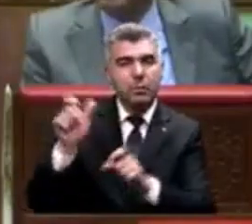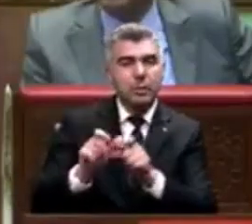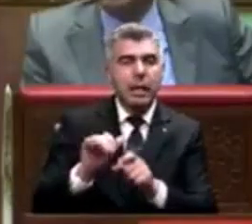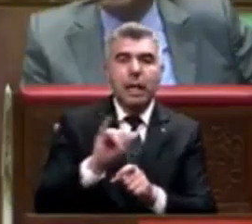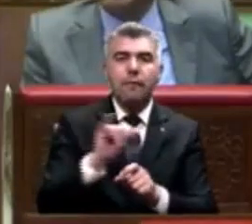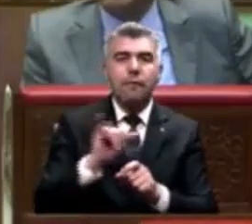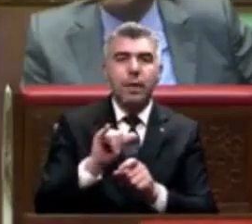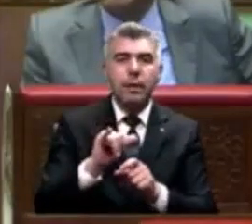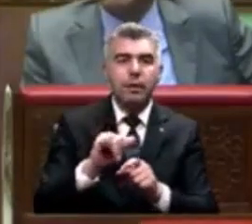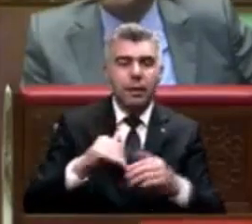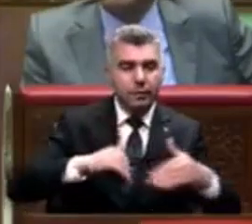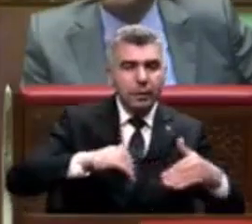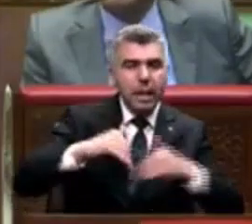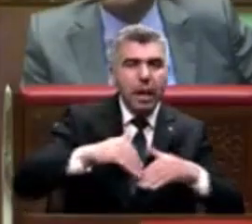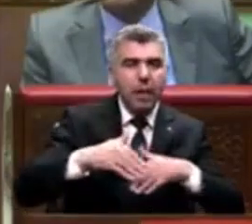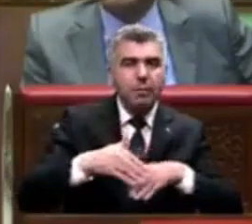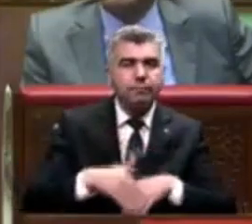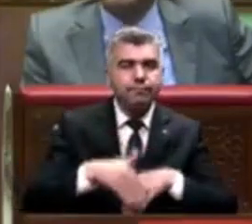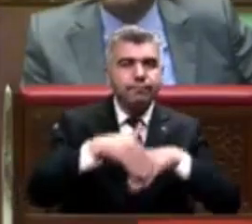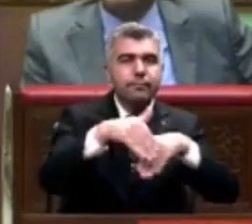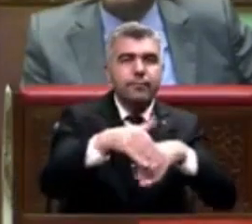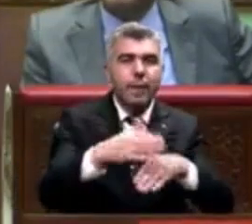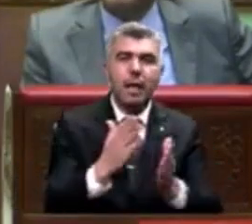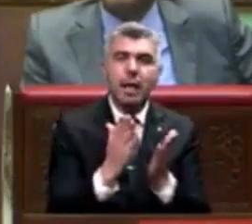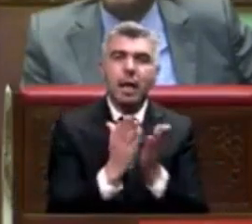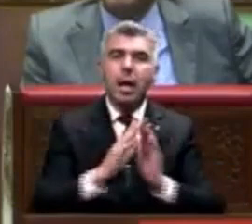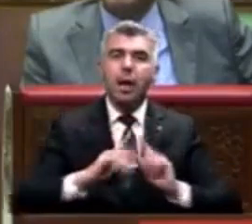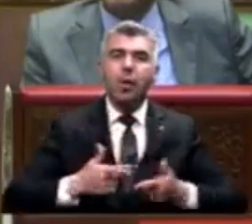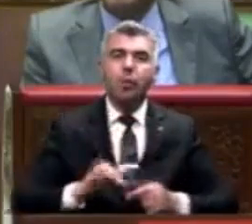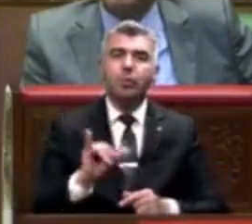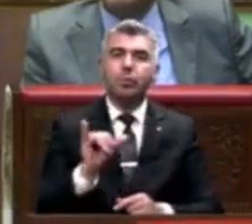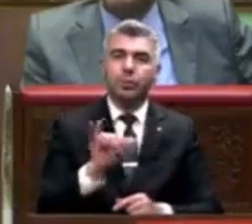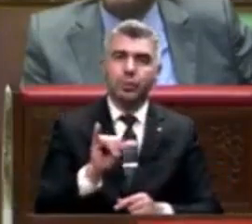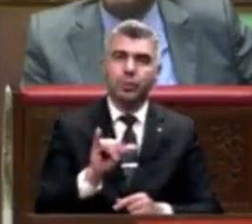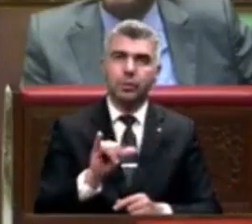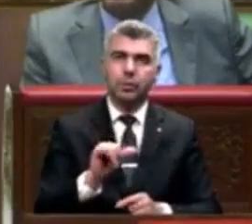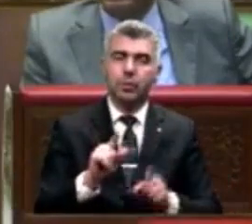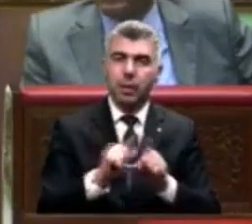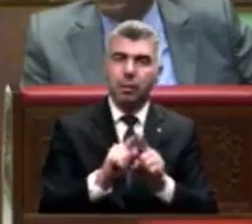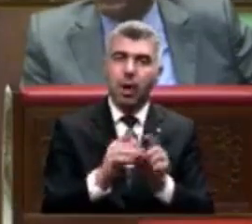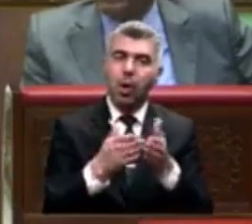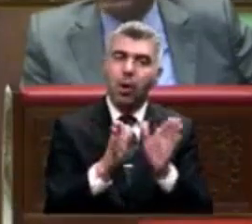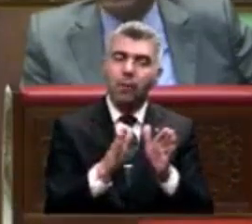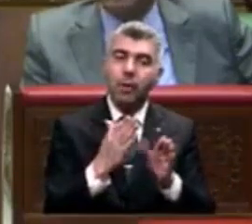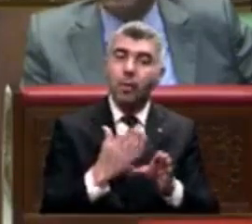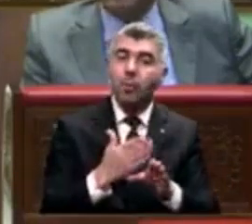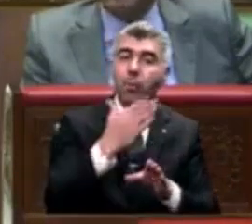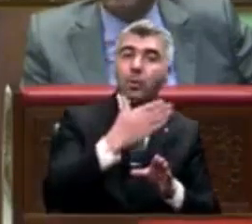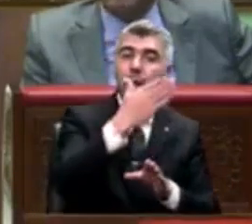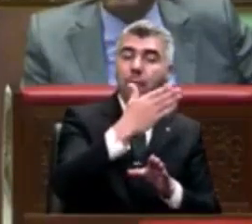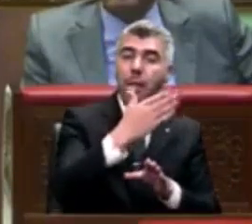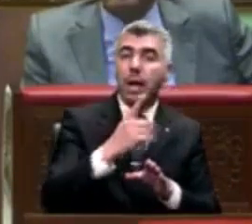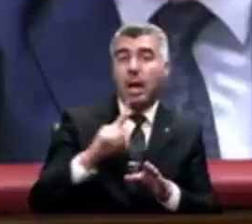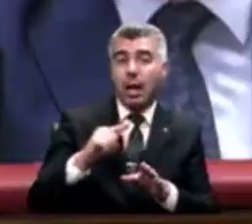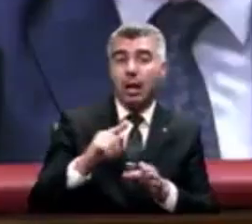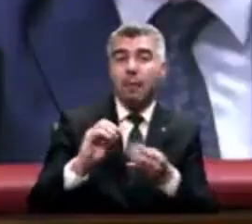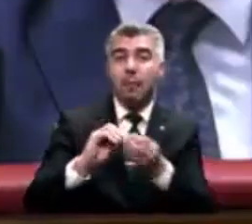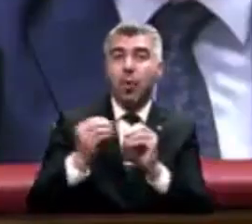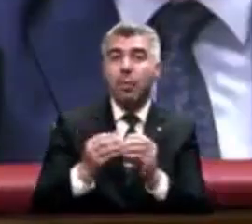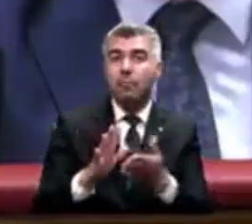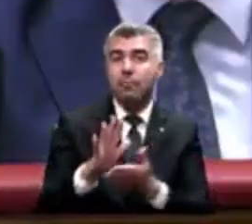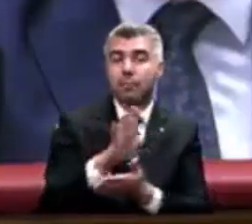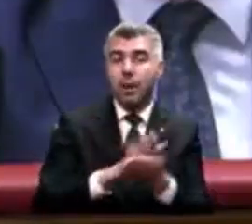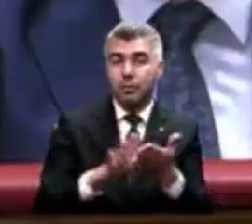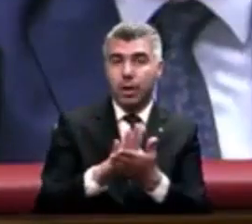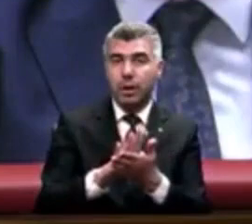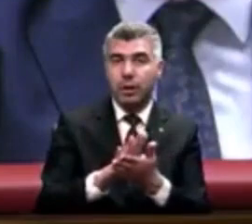نسير بتعليمنا. وبالتالي كنطلب من السيد الوزير يفتح الآفاق للمستقبل، لأن كاين إشكالات حقيقية، وما يمكنش